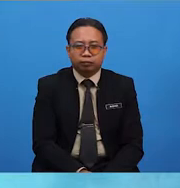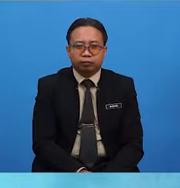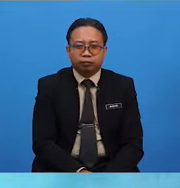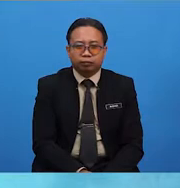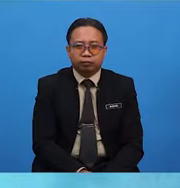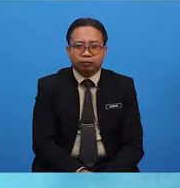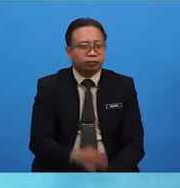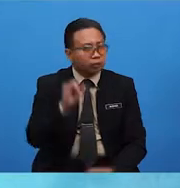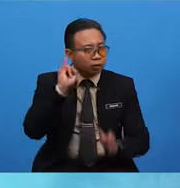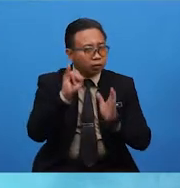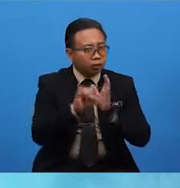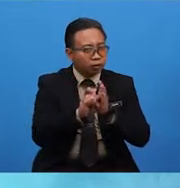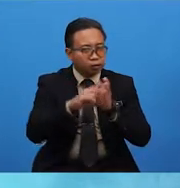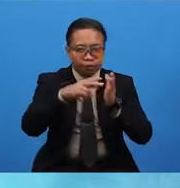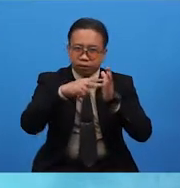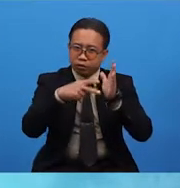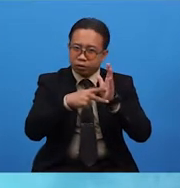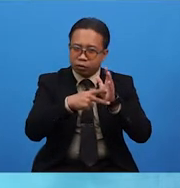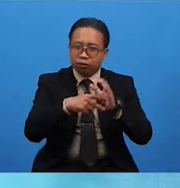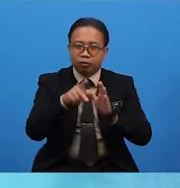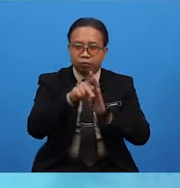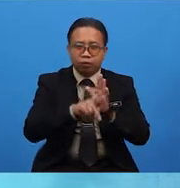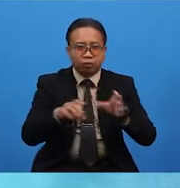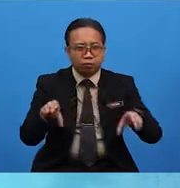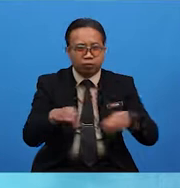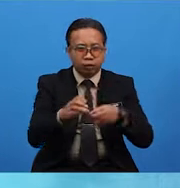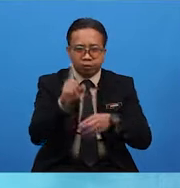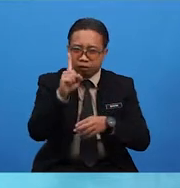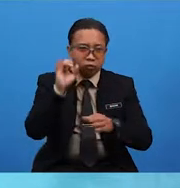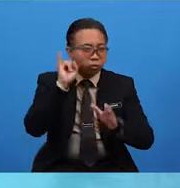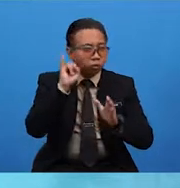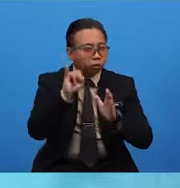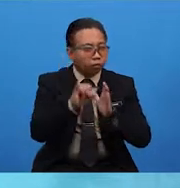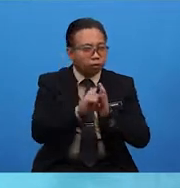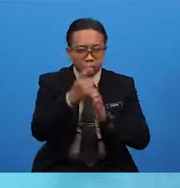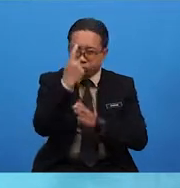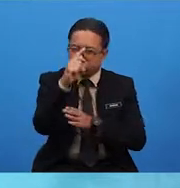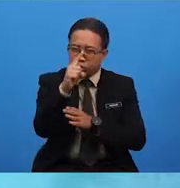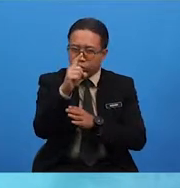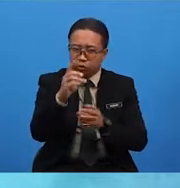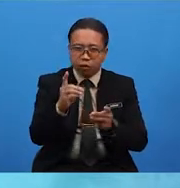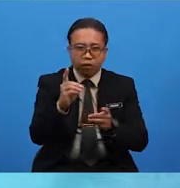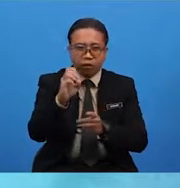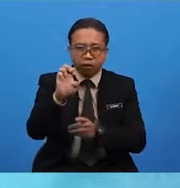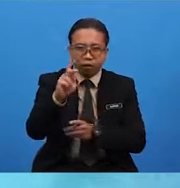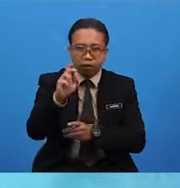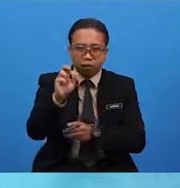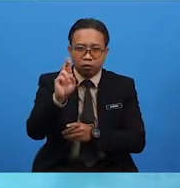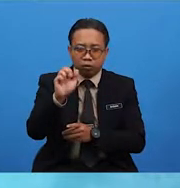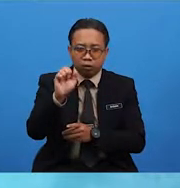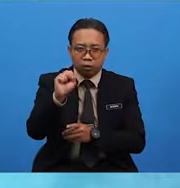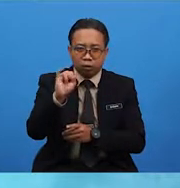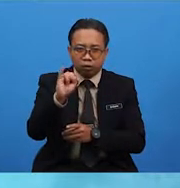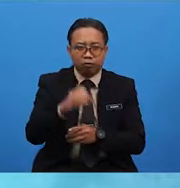hidup ini sudah cyber maksud penghasilan sesuatu image bagi tujuan dekorasi